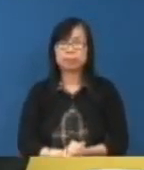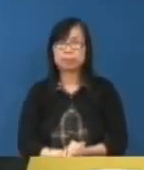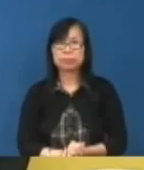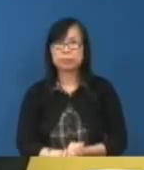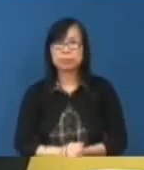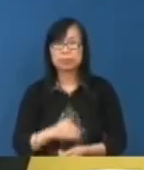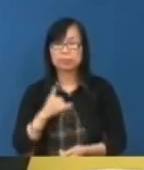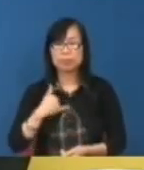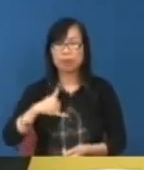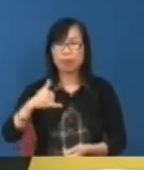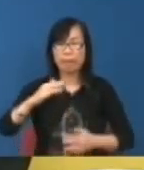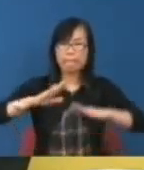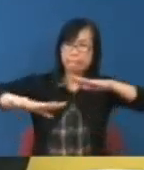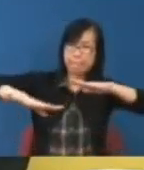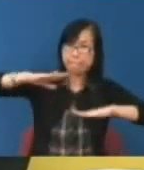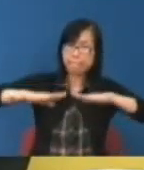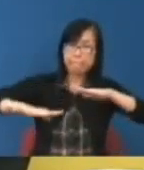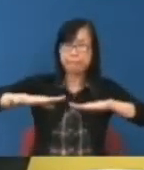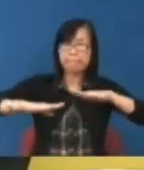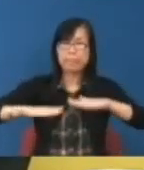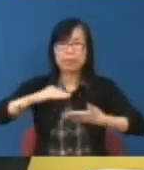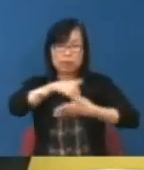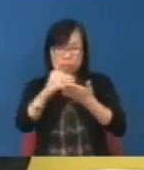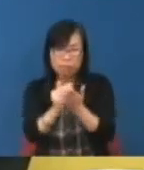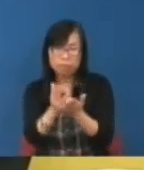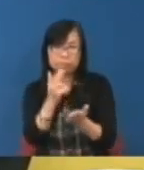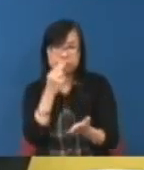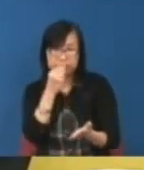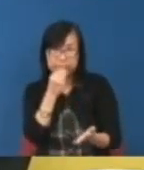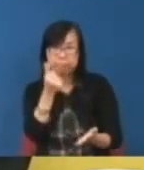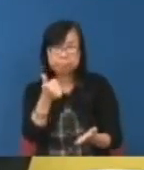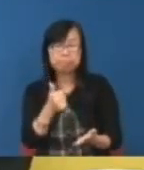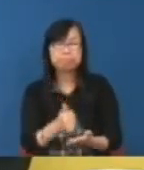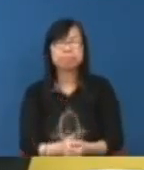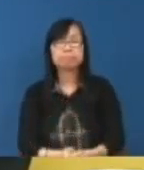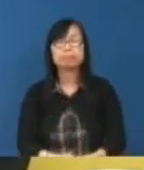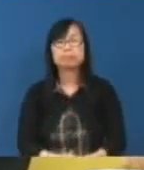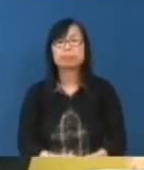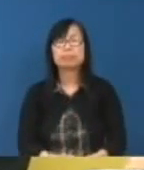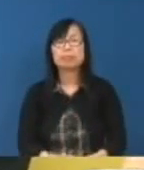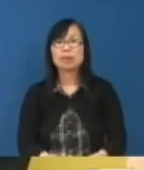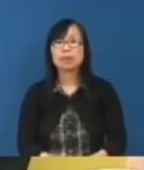去平衡各方面嘅利益。但係如果一個咁